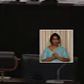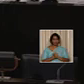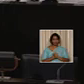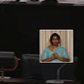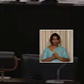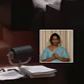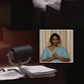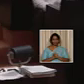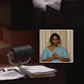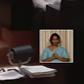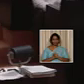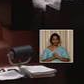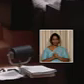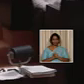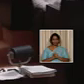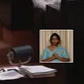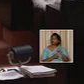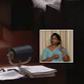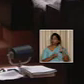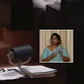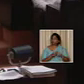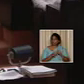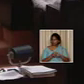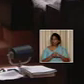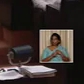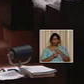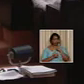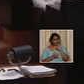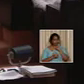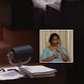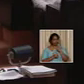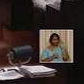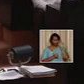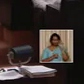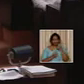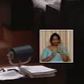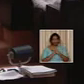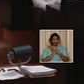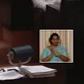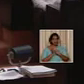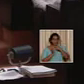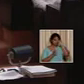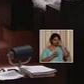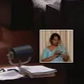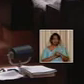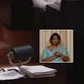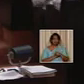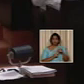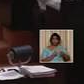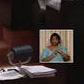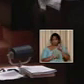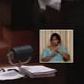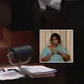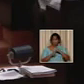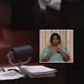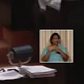मम पोडक् एक मे प्रश्न अभी अहला गरु रंजित सिमलपीठे मैति मे स्वभाव